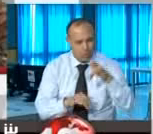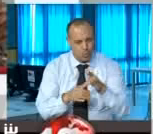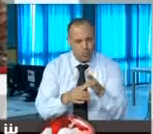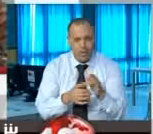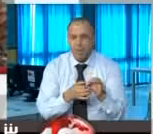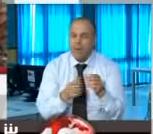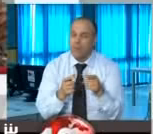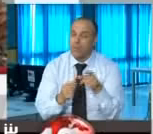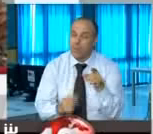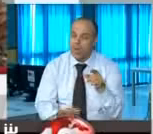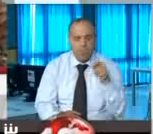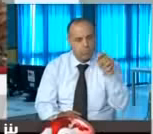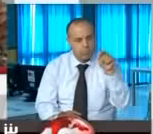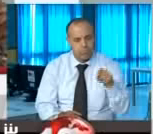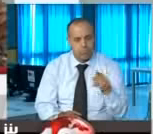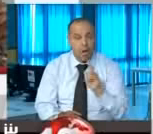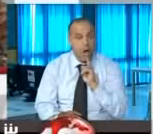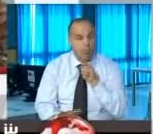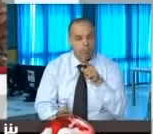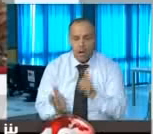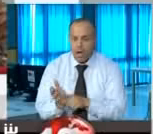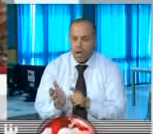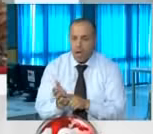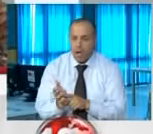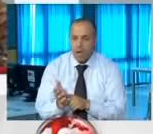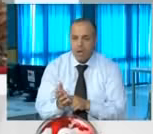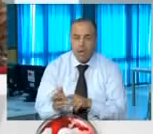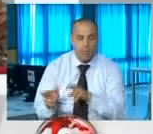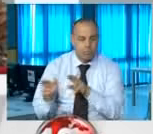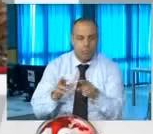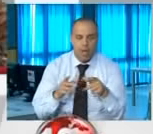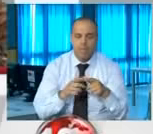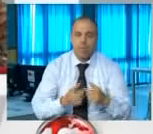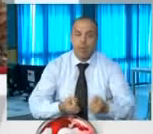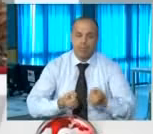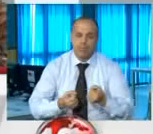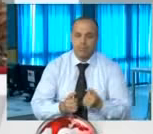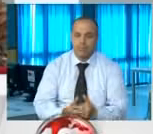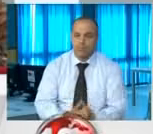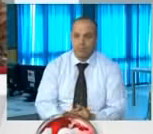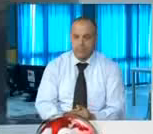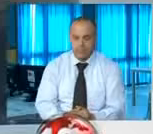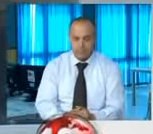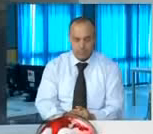العام، ومن الضروري تنفيذ القانون وإعادة هيبة الدولة.